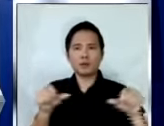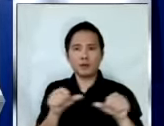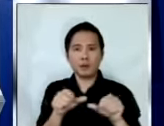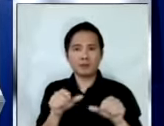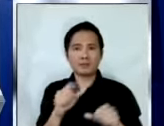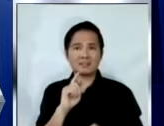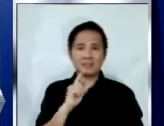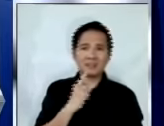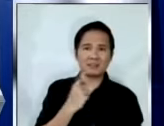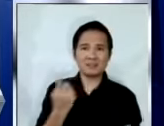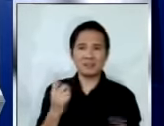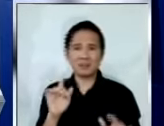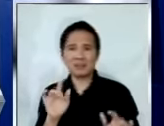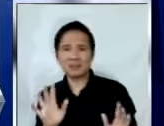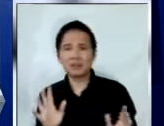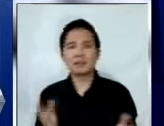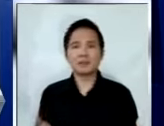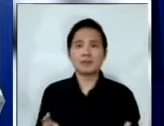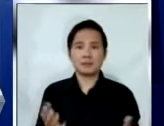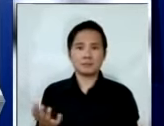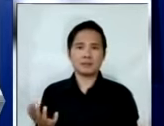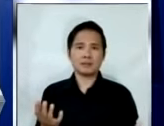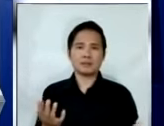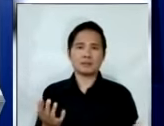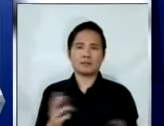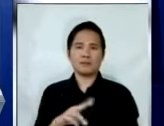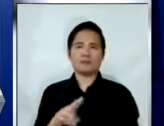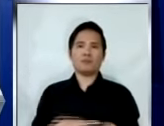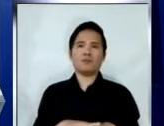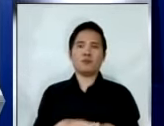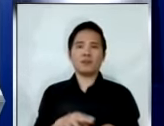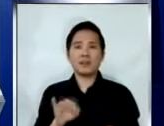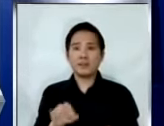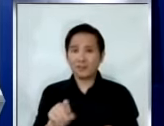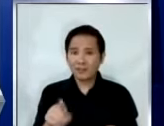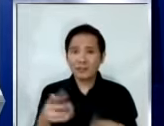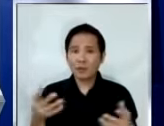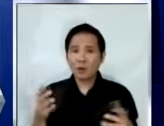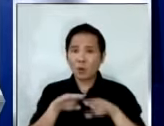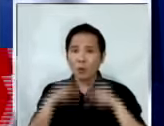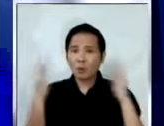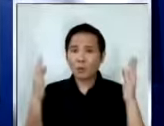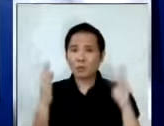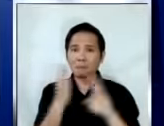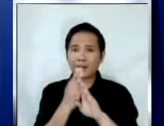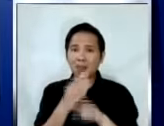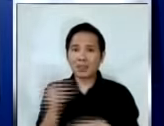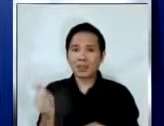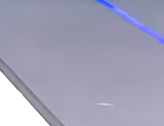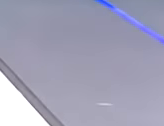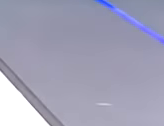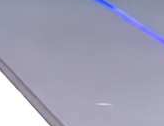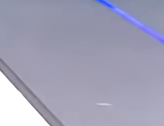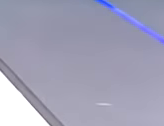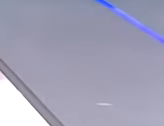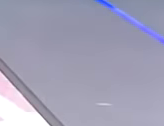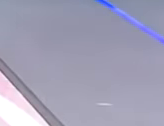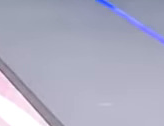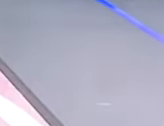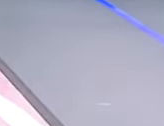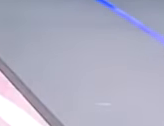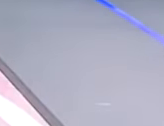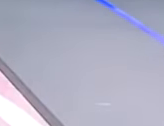mo ng provincial buses, magkakaroon talaga ng cross-border movements na. No? Joseph Morong, Nakatutok, 24 Oras. Bago